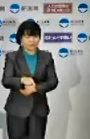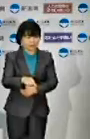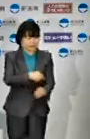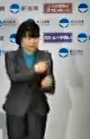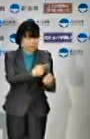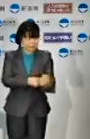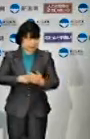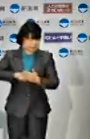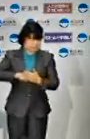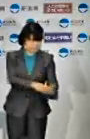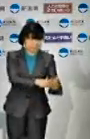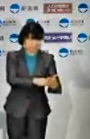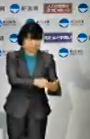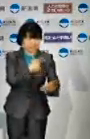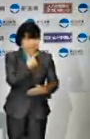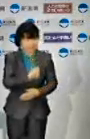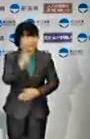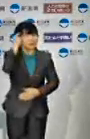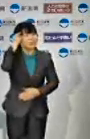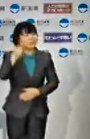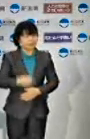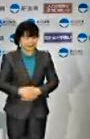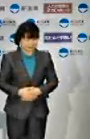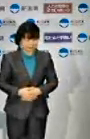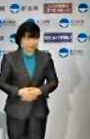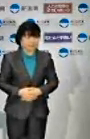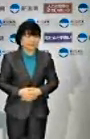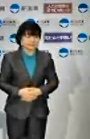力を入れていきたいというふうに思っています。